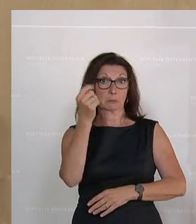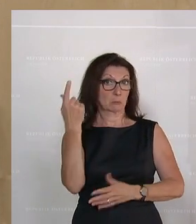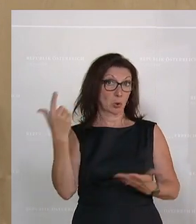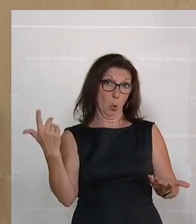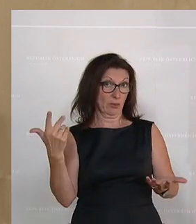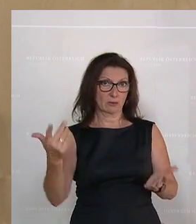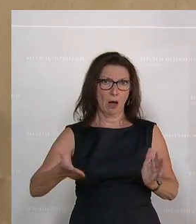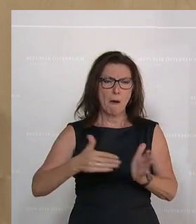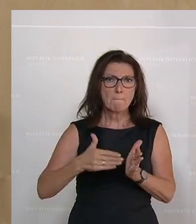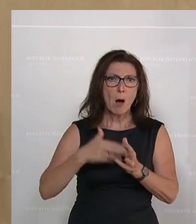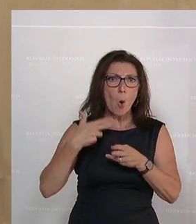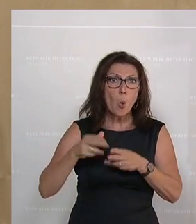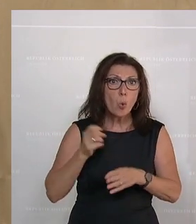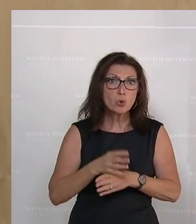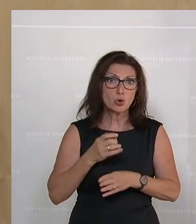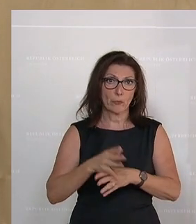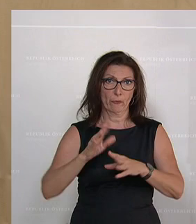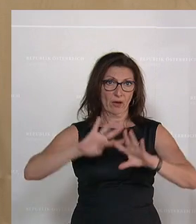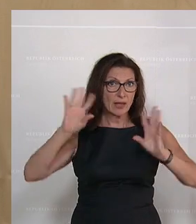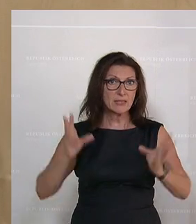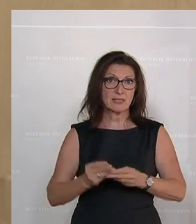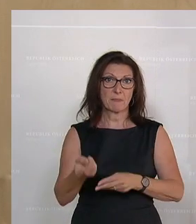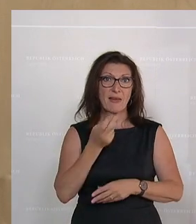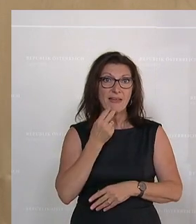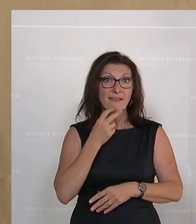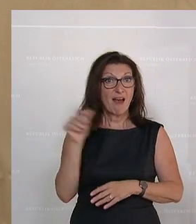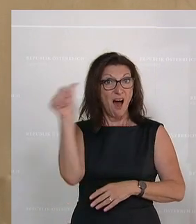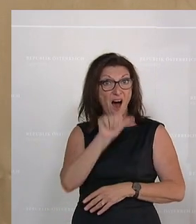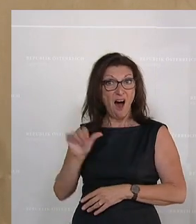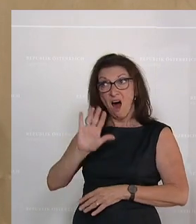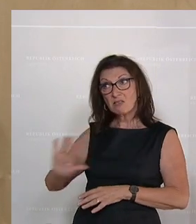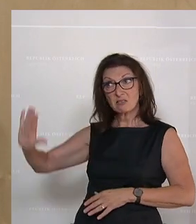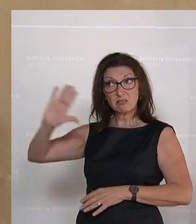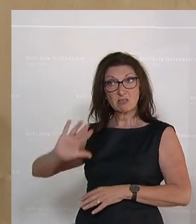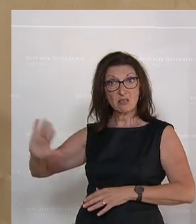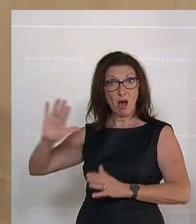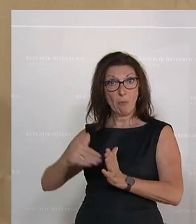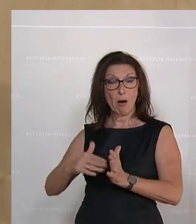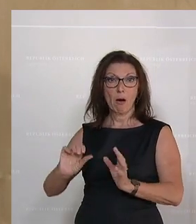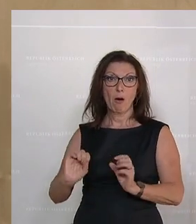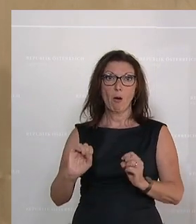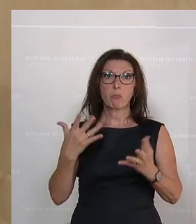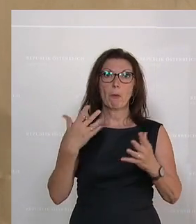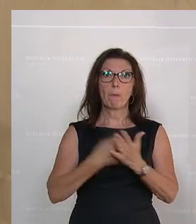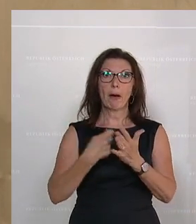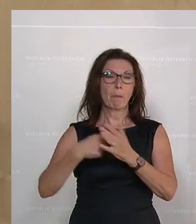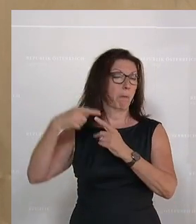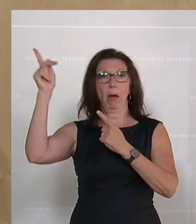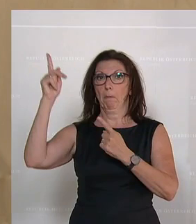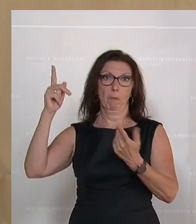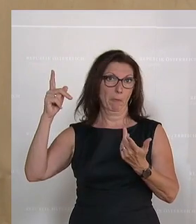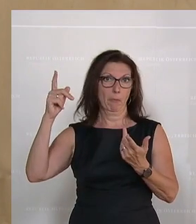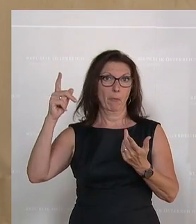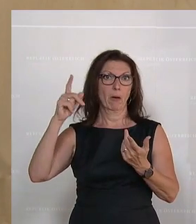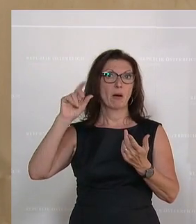rohstoffen und auch nach energie insbesondere im asiatischen raum und plötzlich ist es zu einer steigerung der energiepreise gekommen insbesondere bei